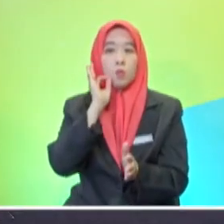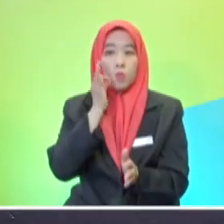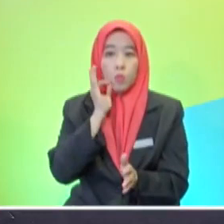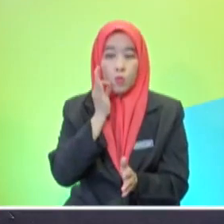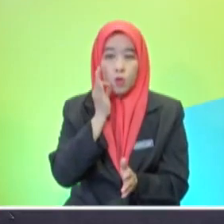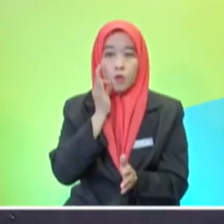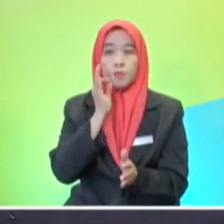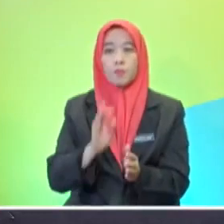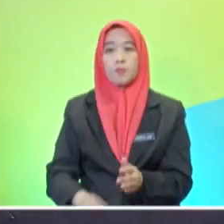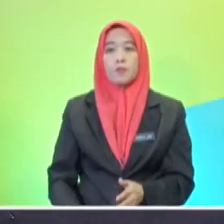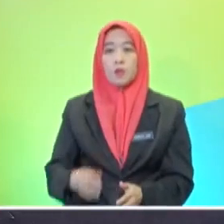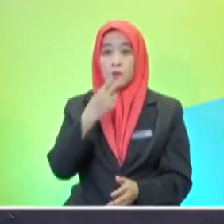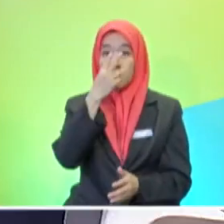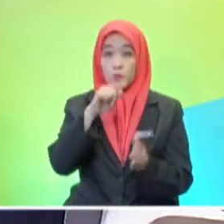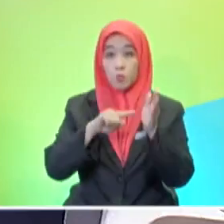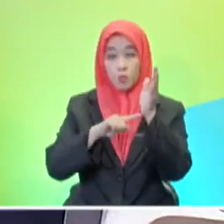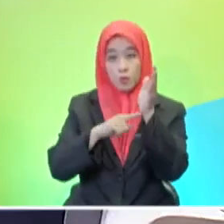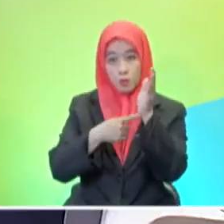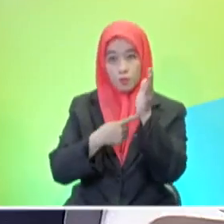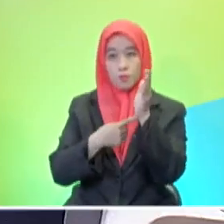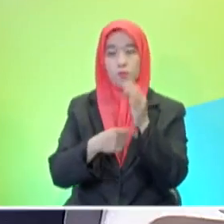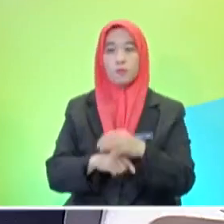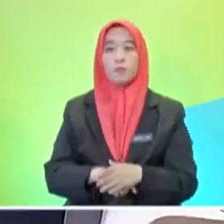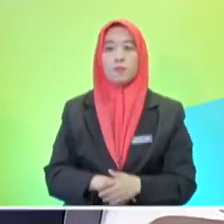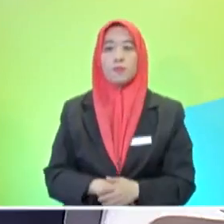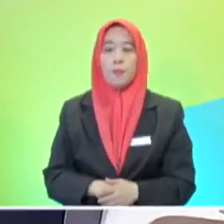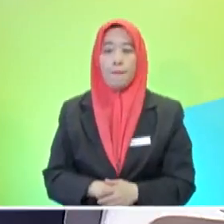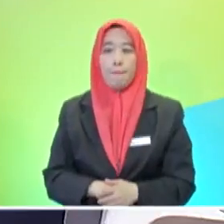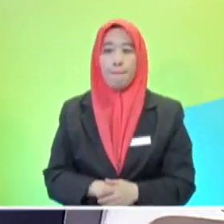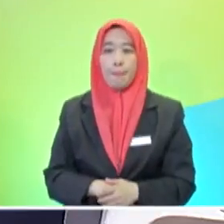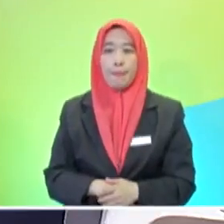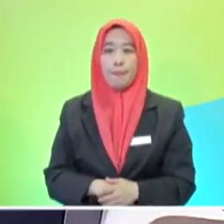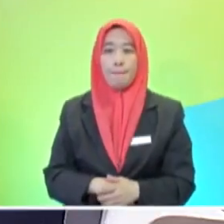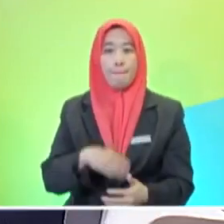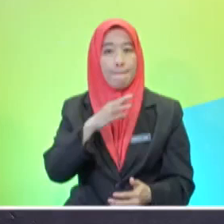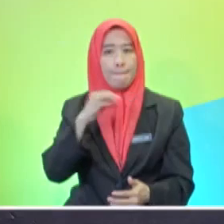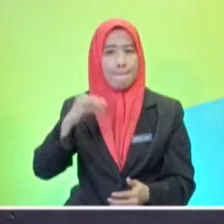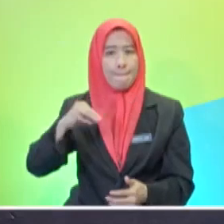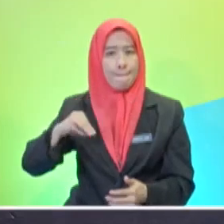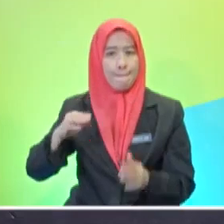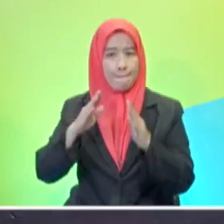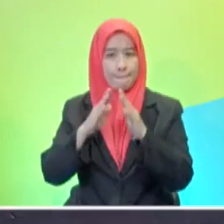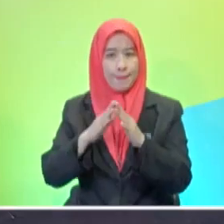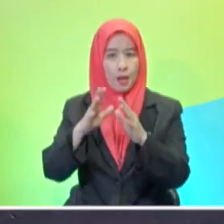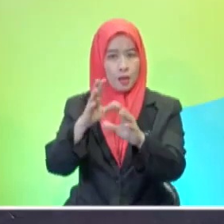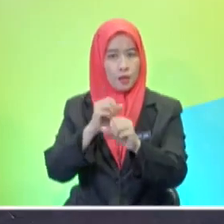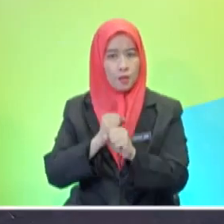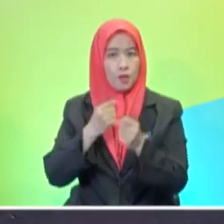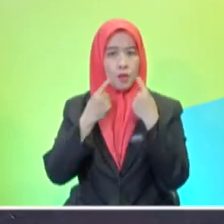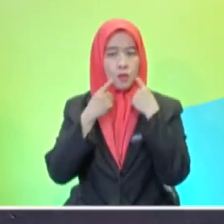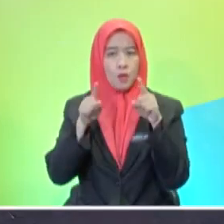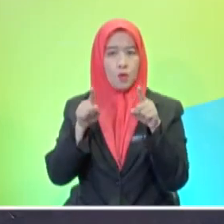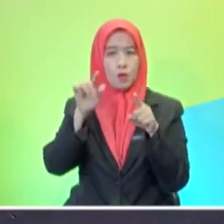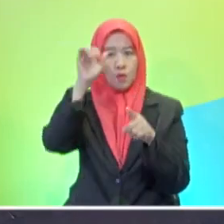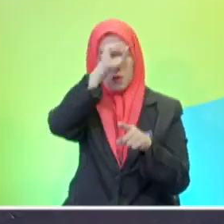Cemak, biji bening bercambar, anak pokok, pokok burma, pokok berbuah. Dan murid-murid di rumah yang dapat menjawab soalan sama,